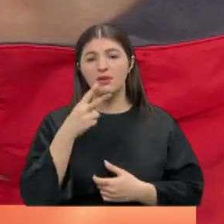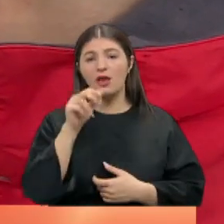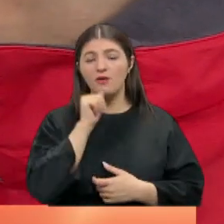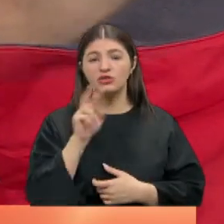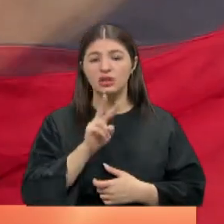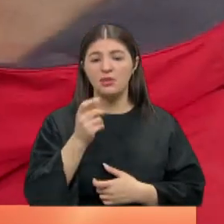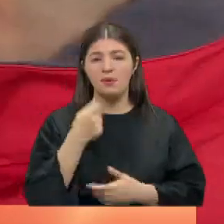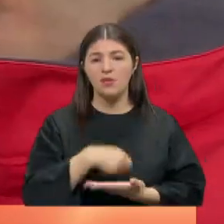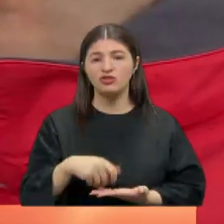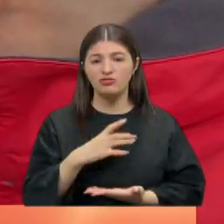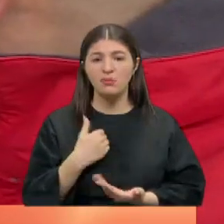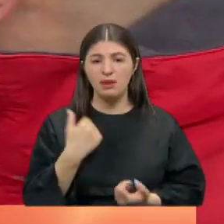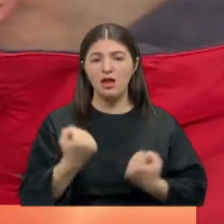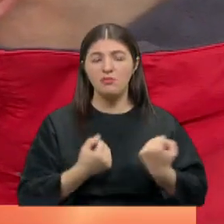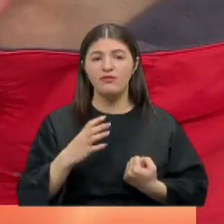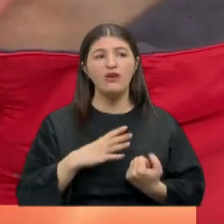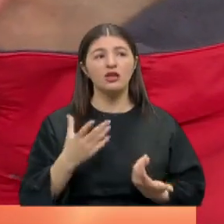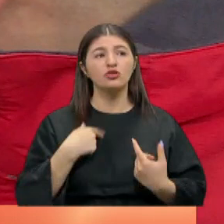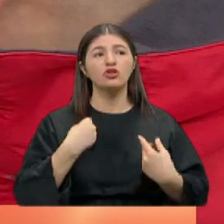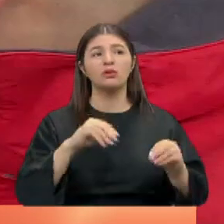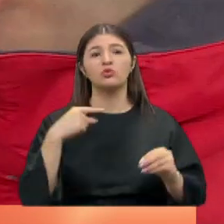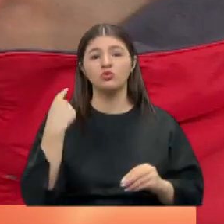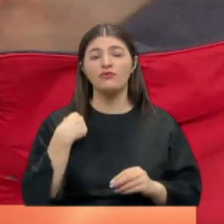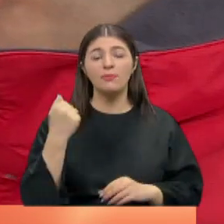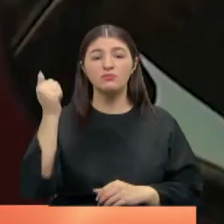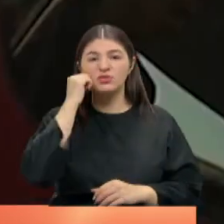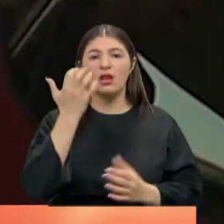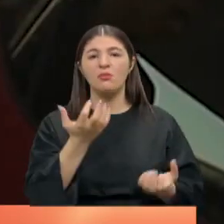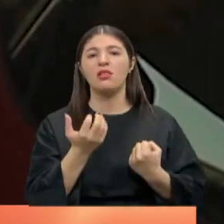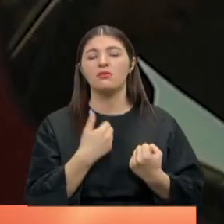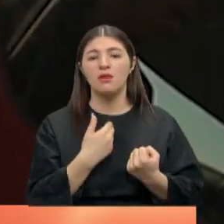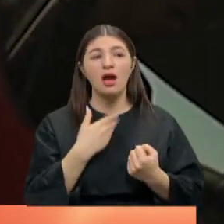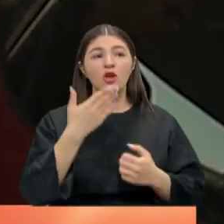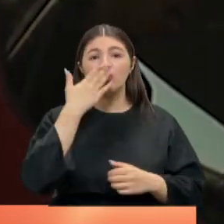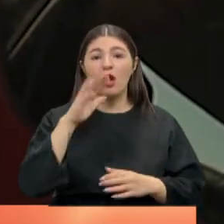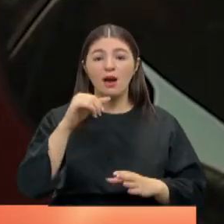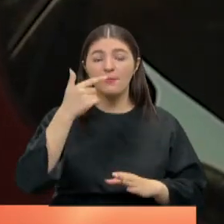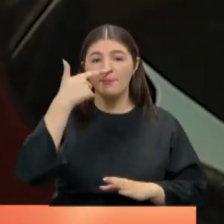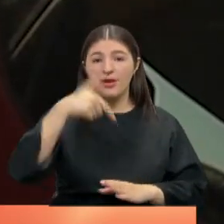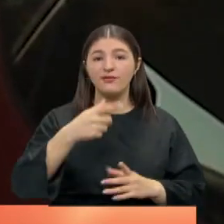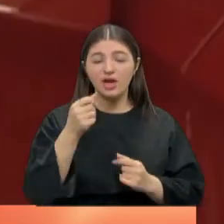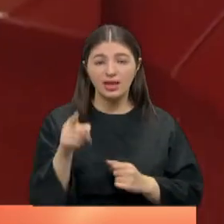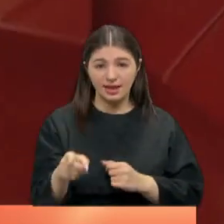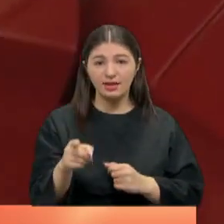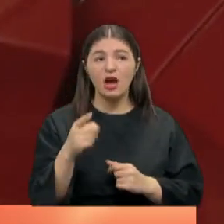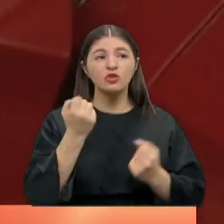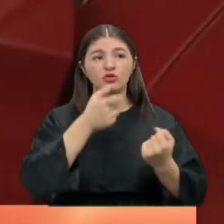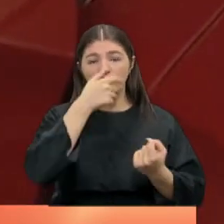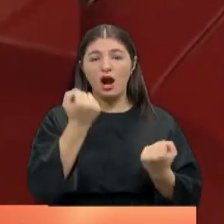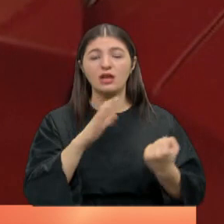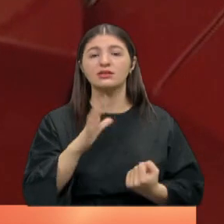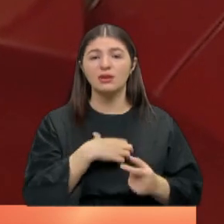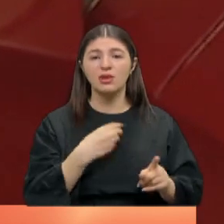2621 ama maaşım Benim de arabam var da şu anda satmayı düşünür ve pişmanım aldım ham petrol fiyatlarındaki artış Türkiye'deki araç